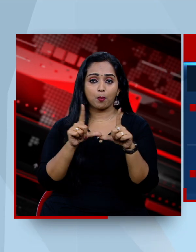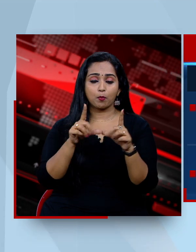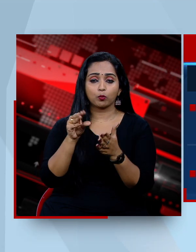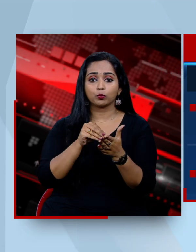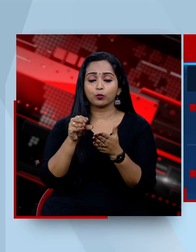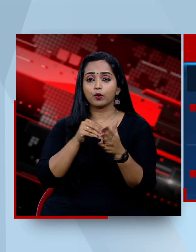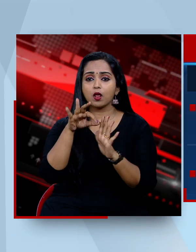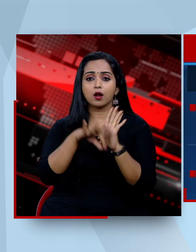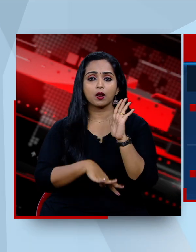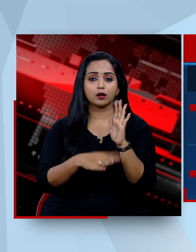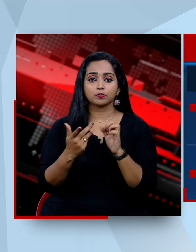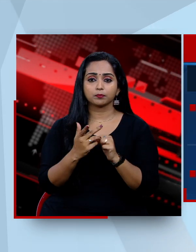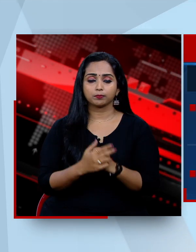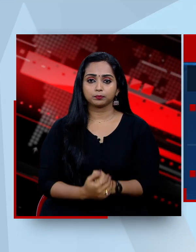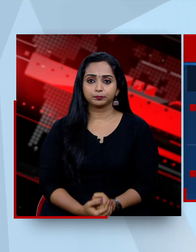എന്ത്?